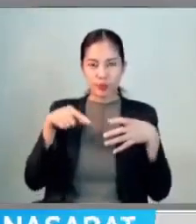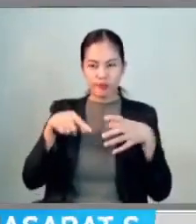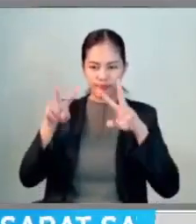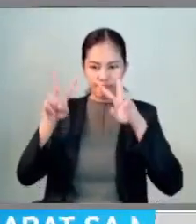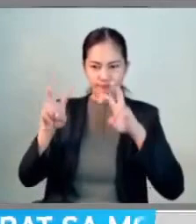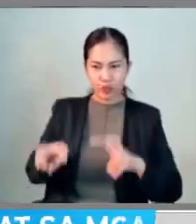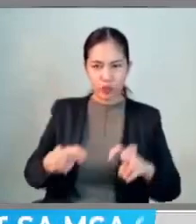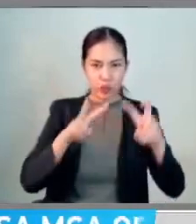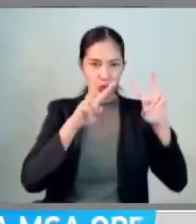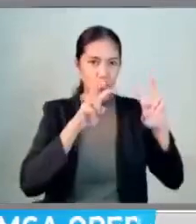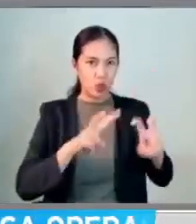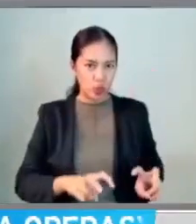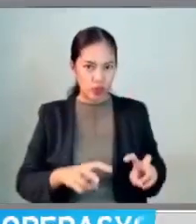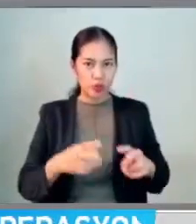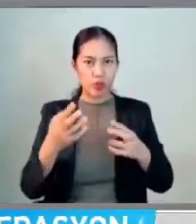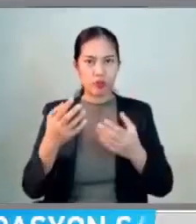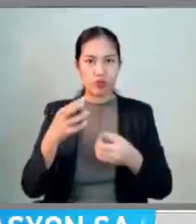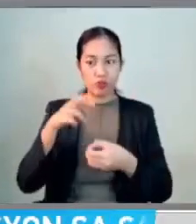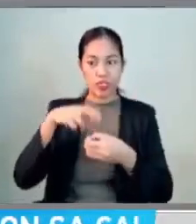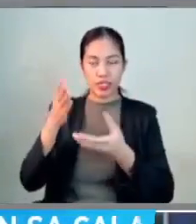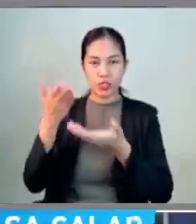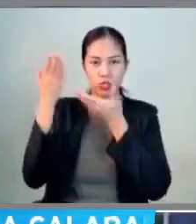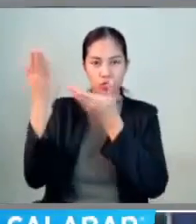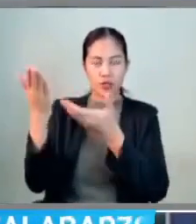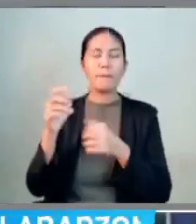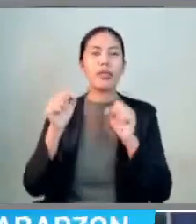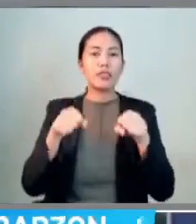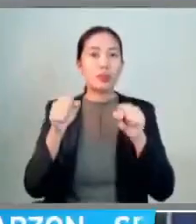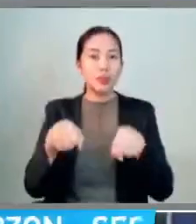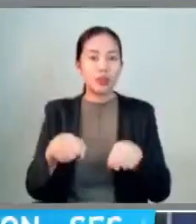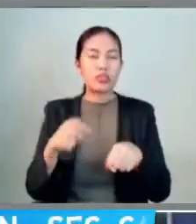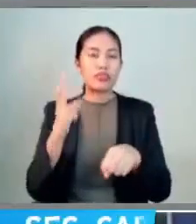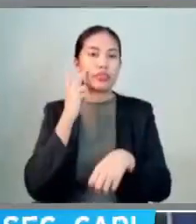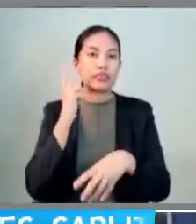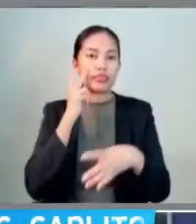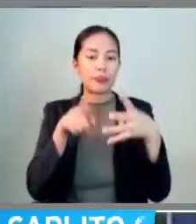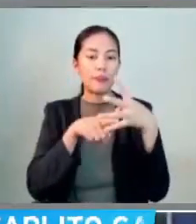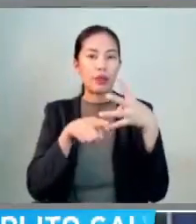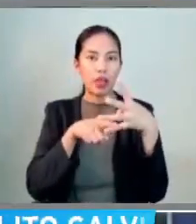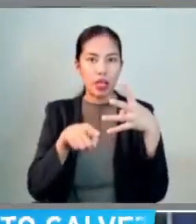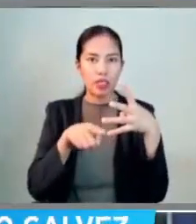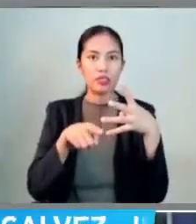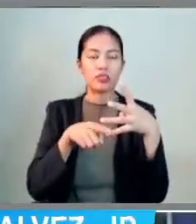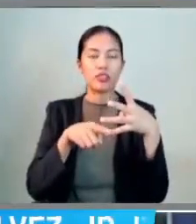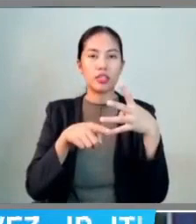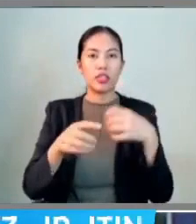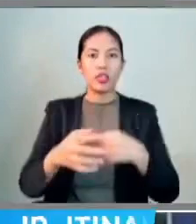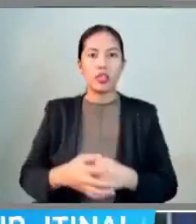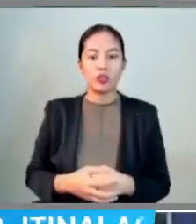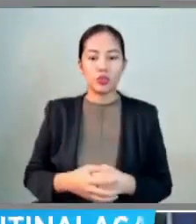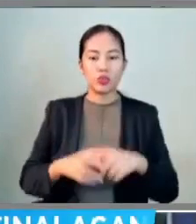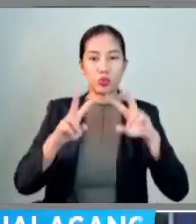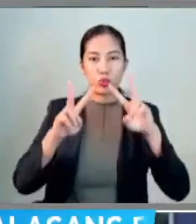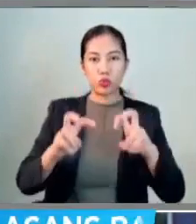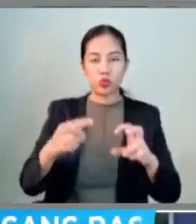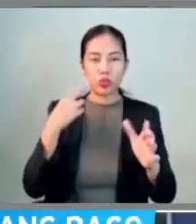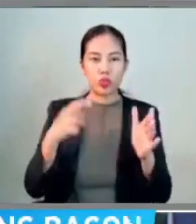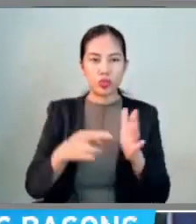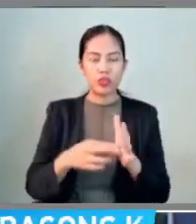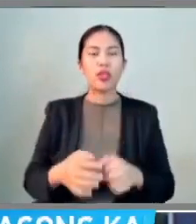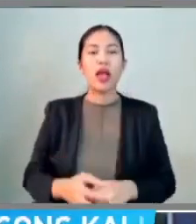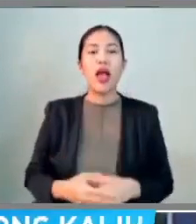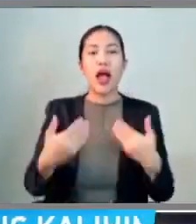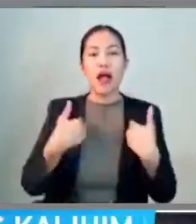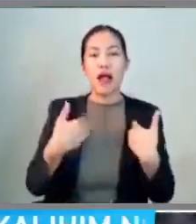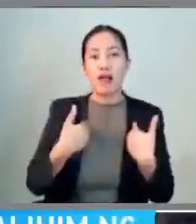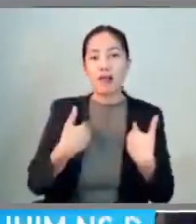month, ito yung deadline na ibinigay sa pagsumite ng courtesy resignations. Sinabi rin ni Azurina, bukod sa courtesy resignation, magsasagawa rin